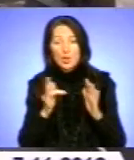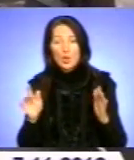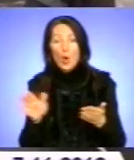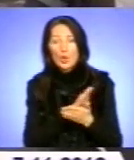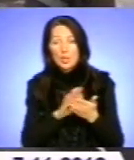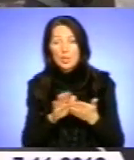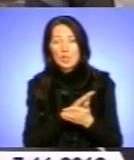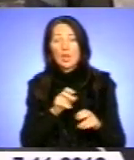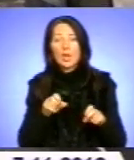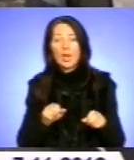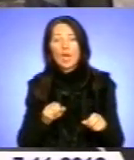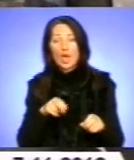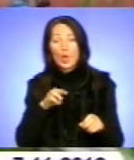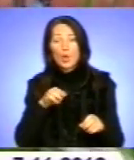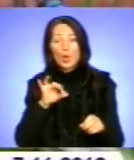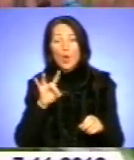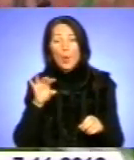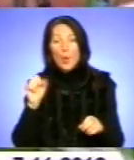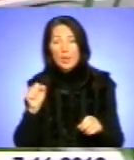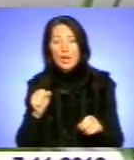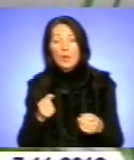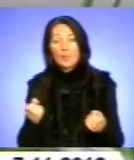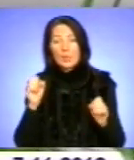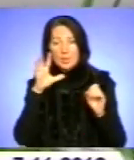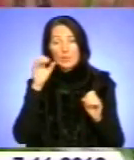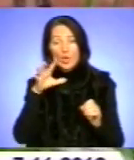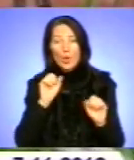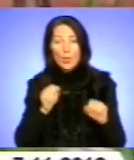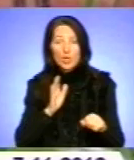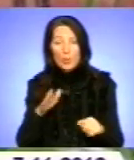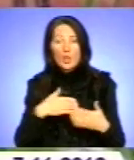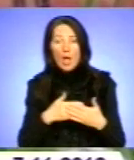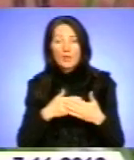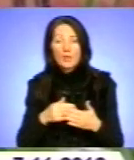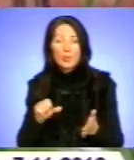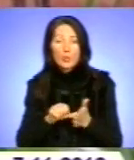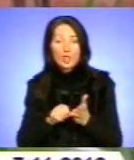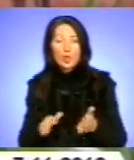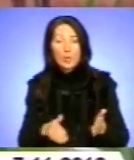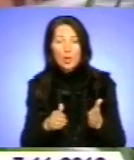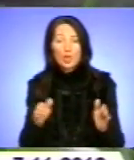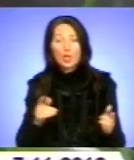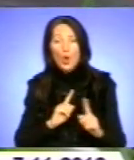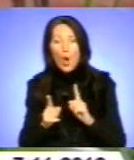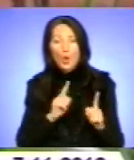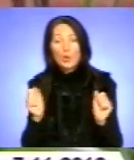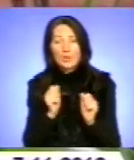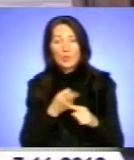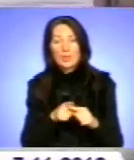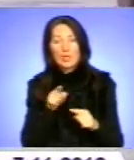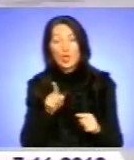гальмівну систему, прилади освітлення і можете бути активним учасником дорожнього руху взимку. Це те, що залежить від